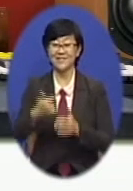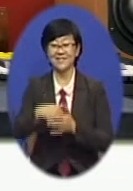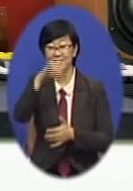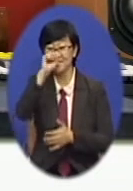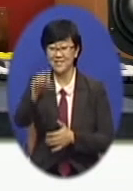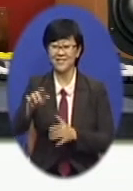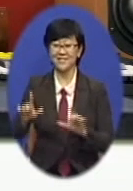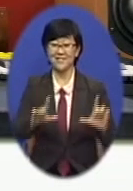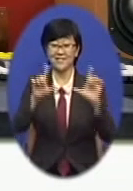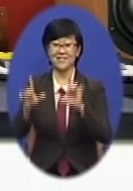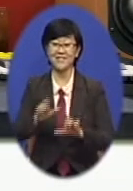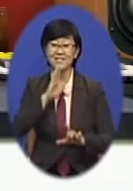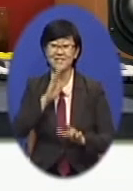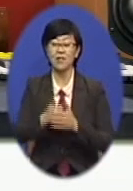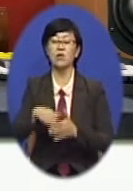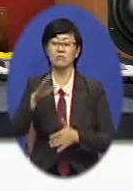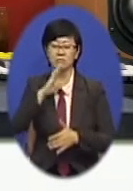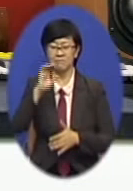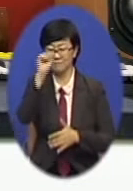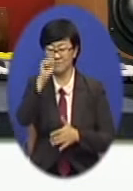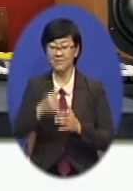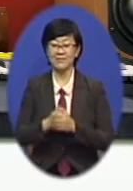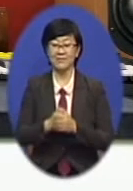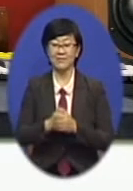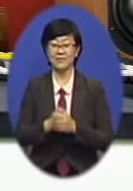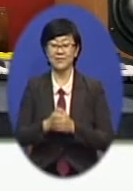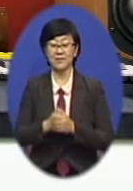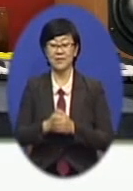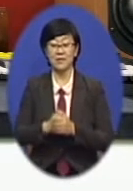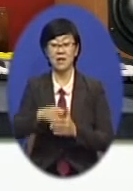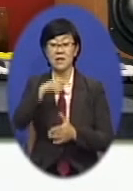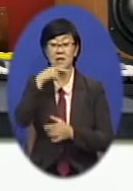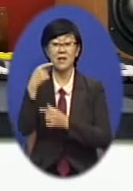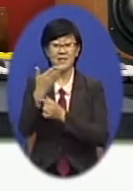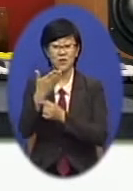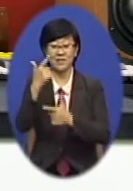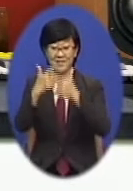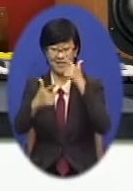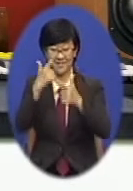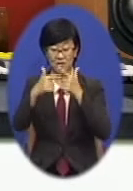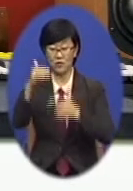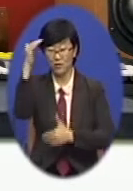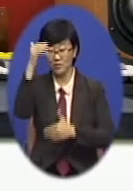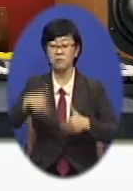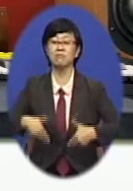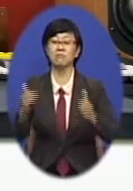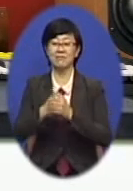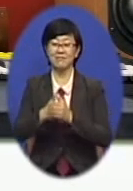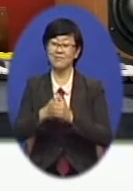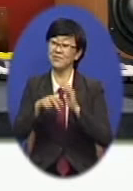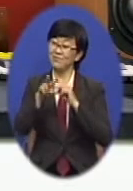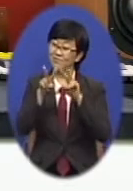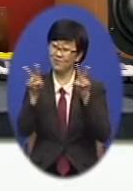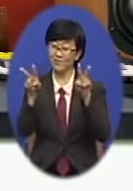사시네요. 네, 진짜 좋아요. 홍천에 계시니까 뭐 단풍놀이 같은 데 가실 필요도 없겠네요. 네. 그냥 뭐